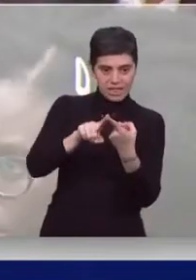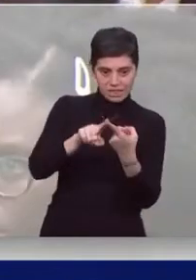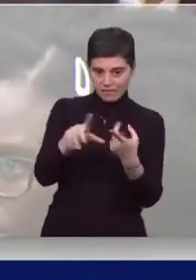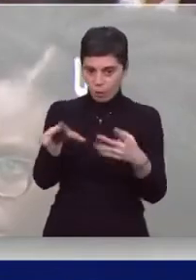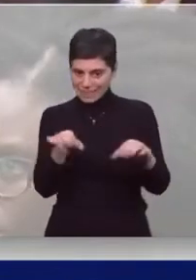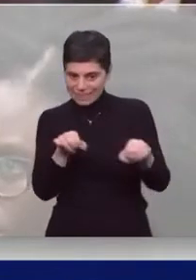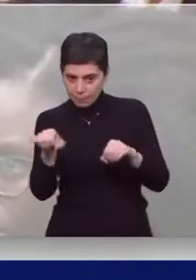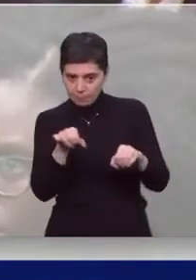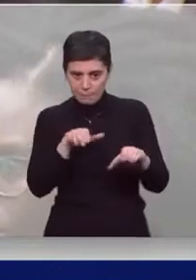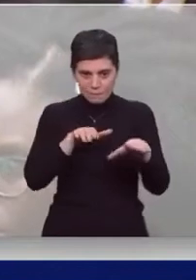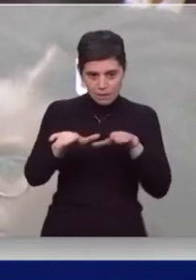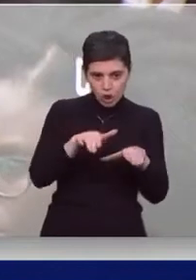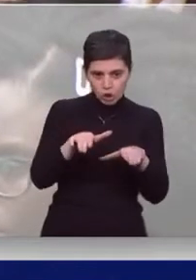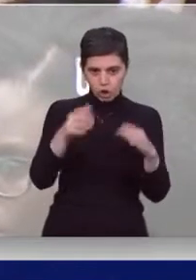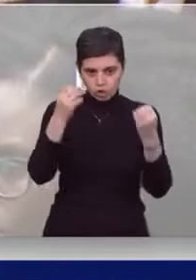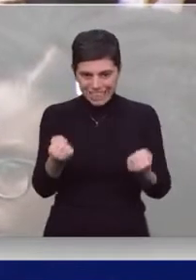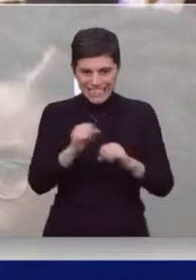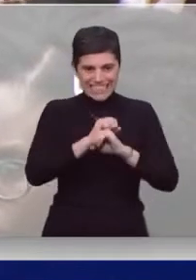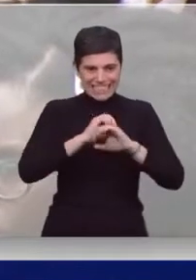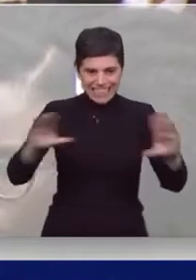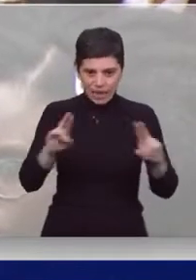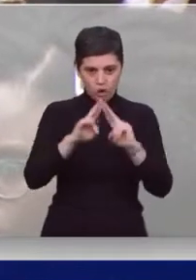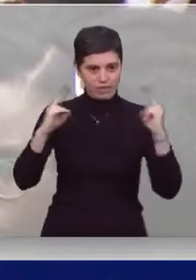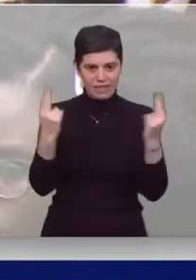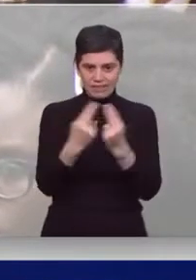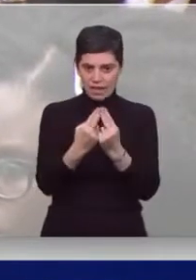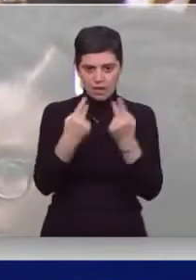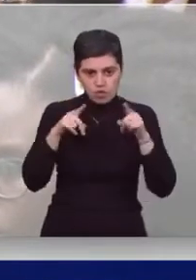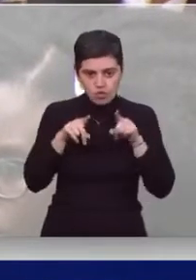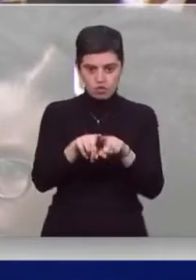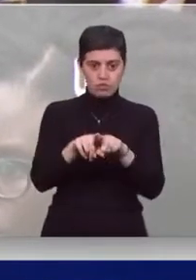solide, clair, universel, juste. C'est